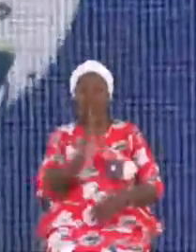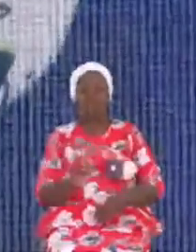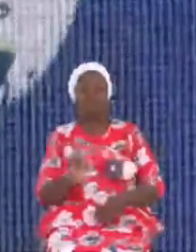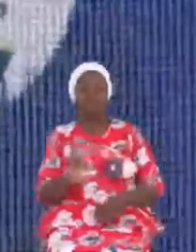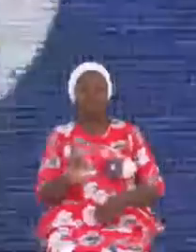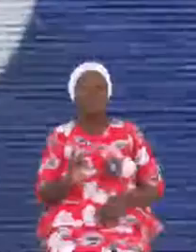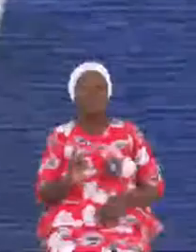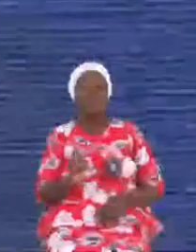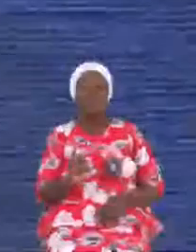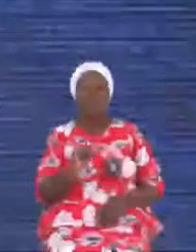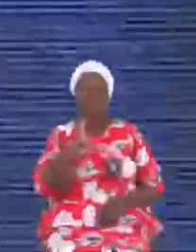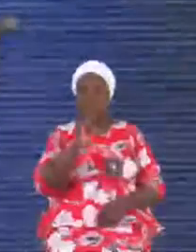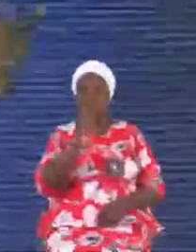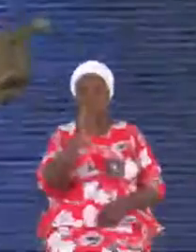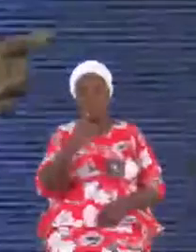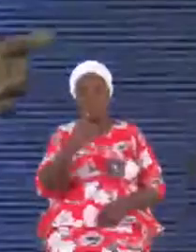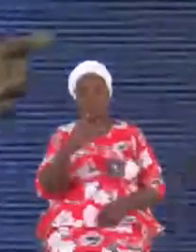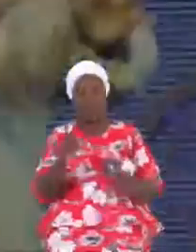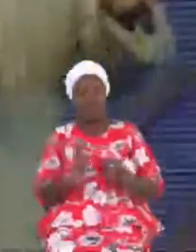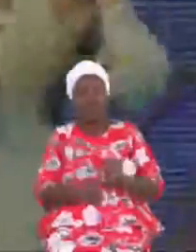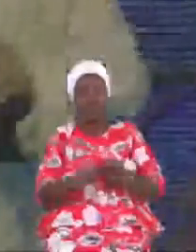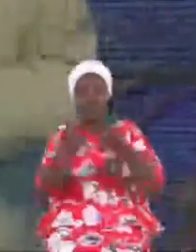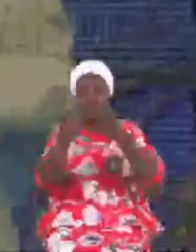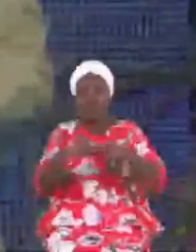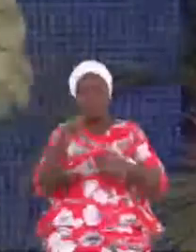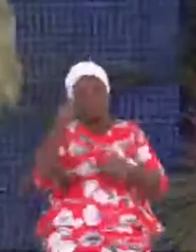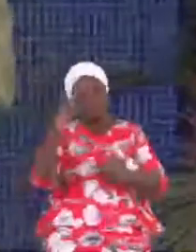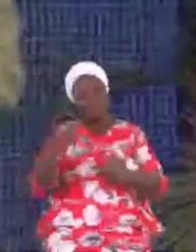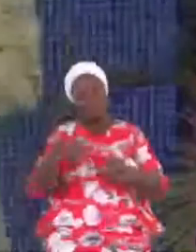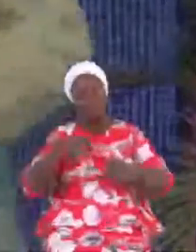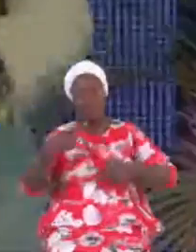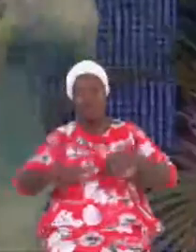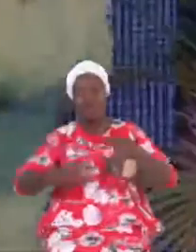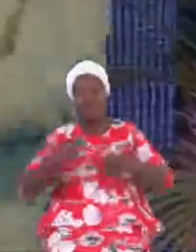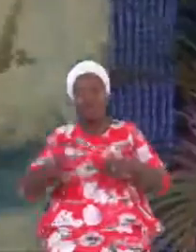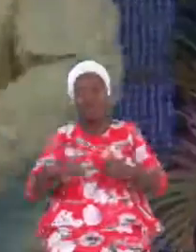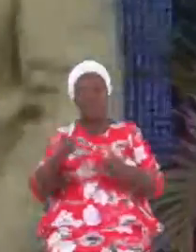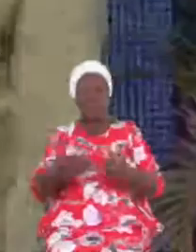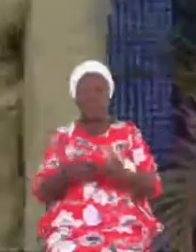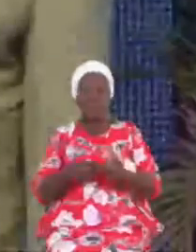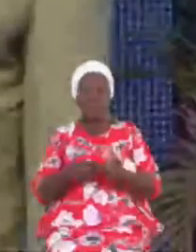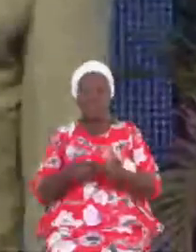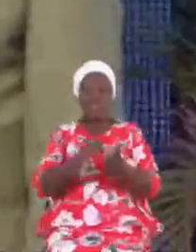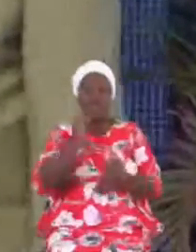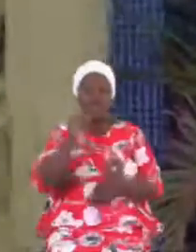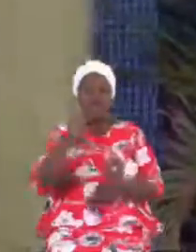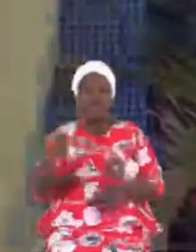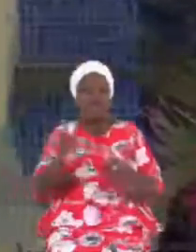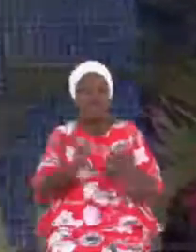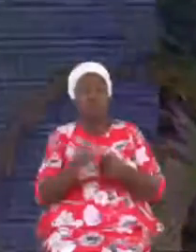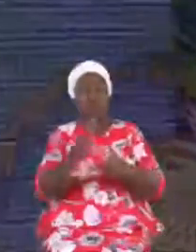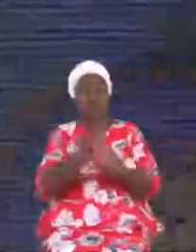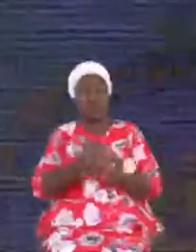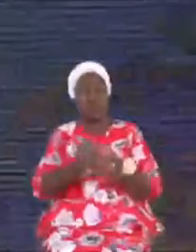disciples. » Une chose est de participer à une croisade. Une chose est de recevoir